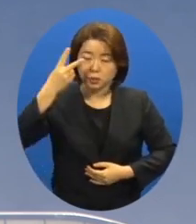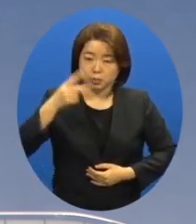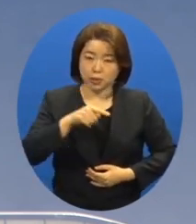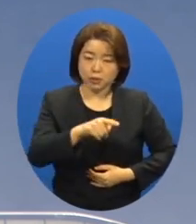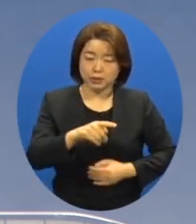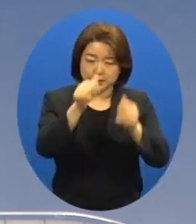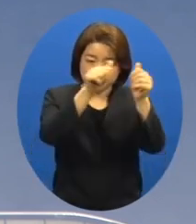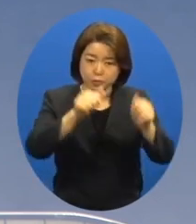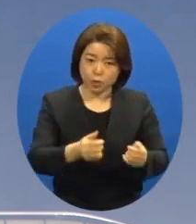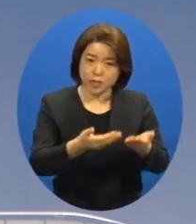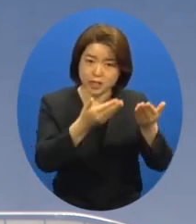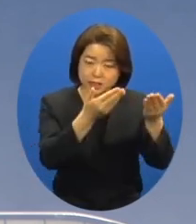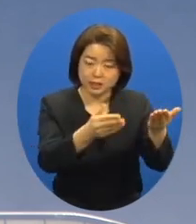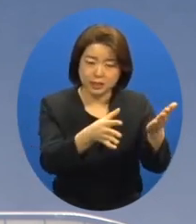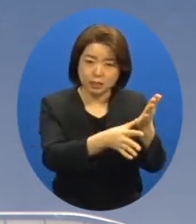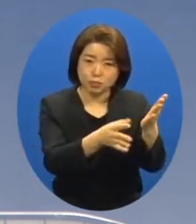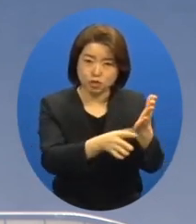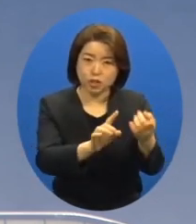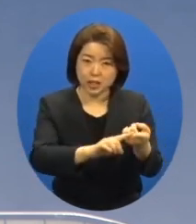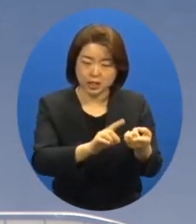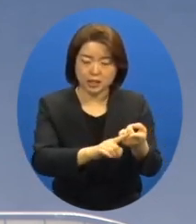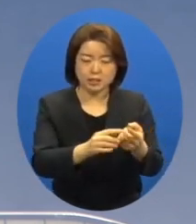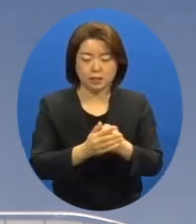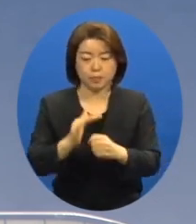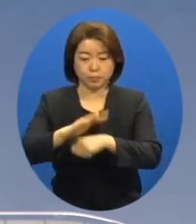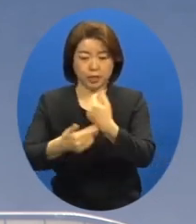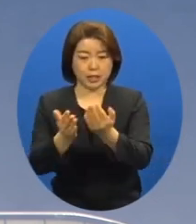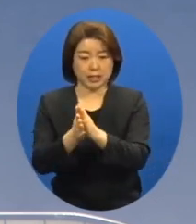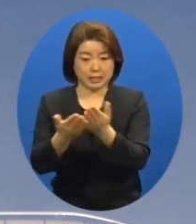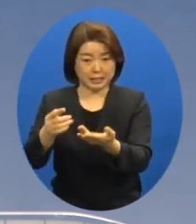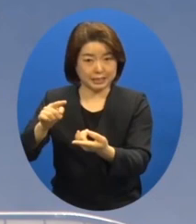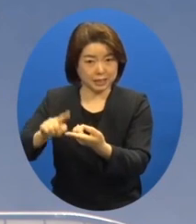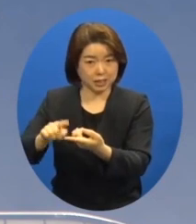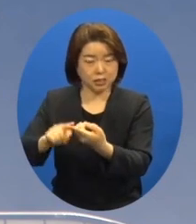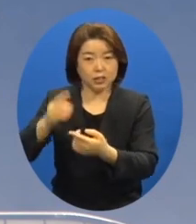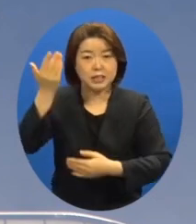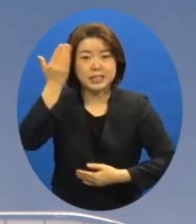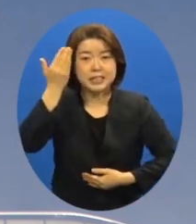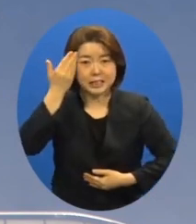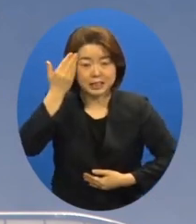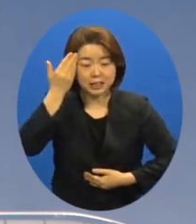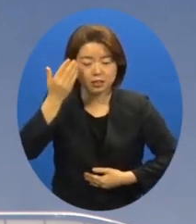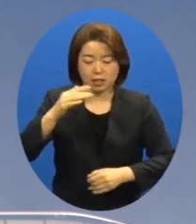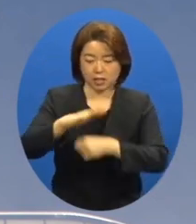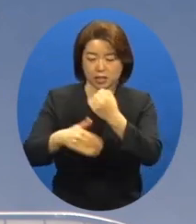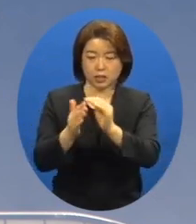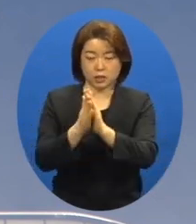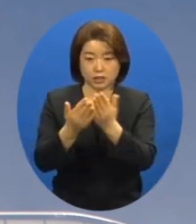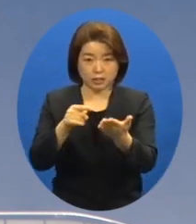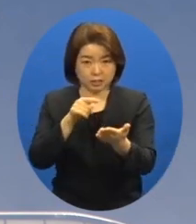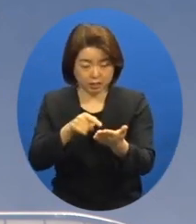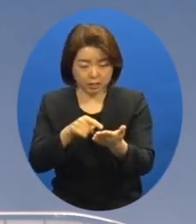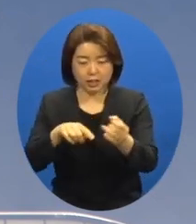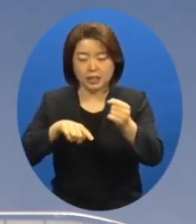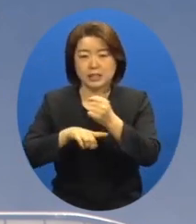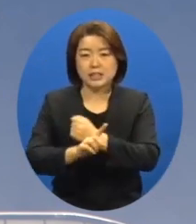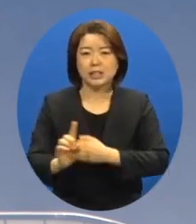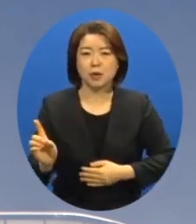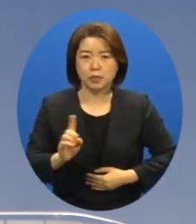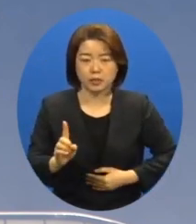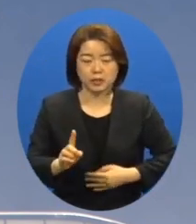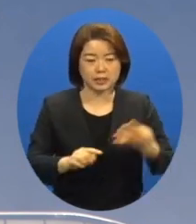우상에게 바친 제물에 관련한 성경적인 지식, 성경의 진리가 무엇인지를 4절에서